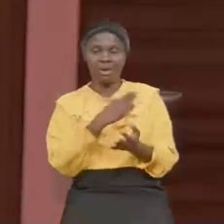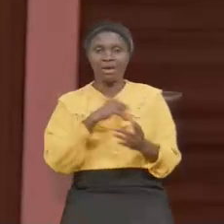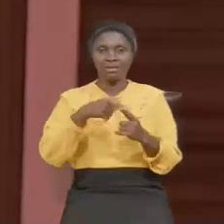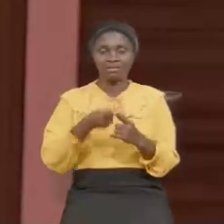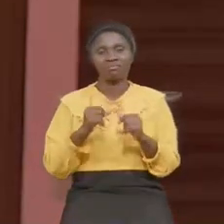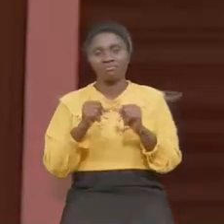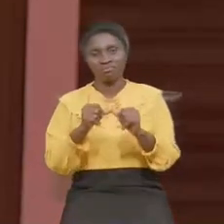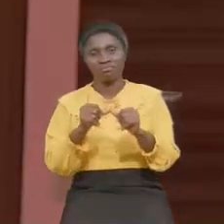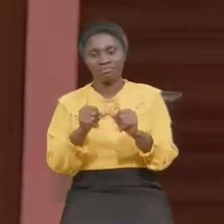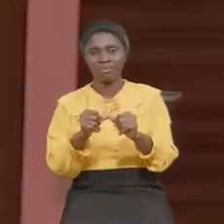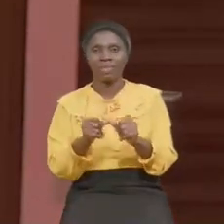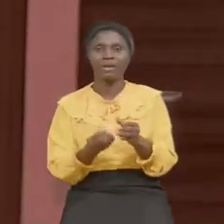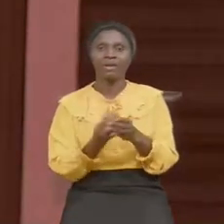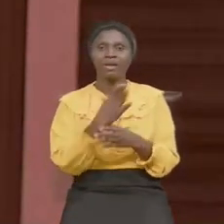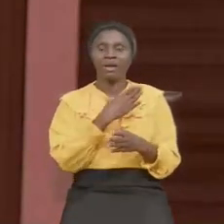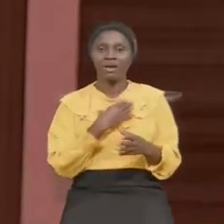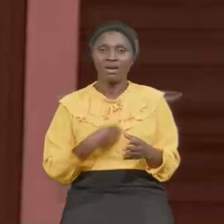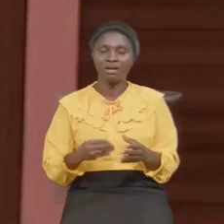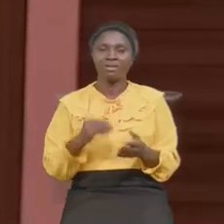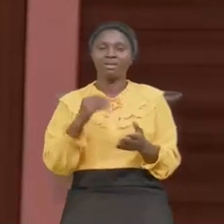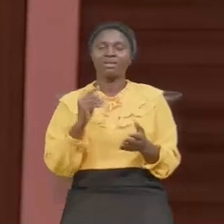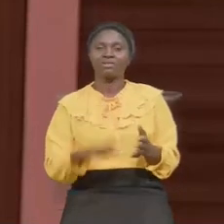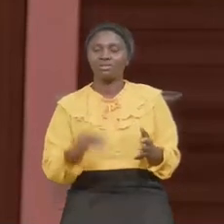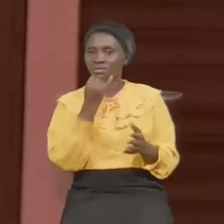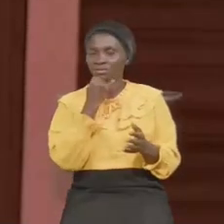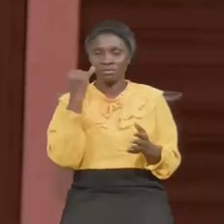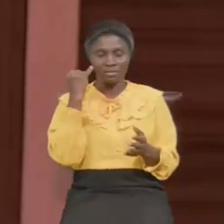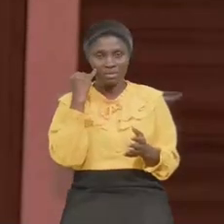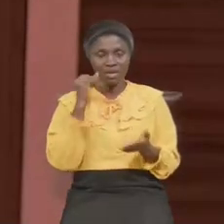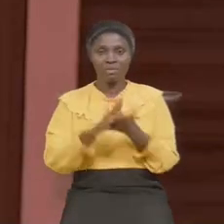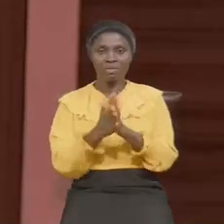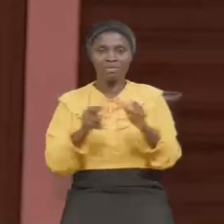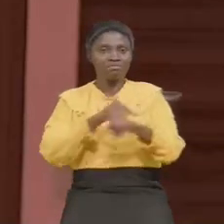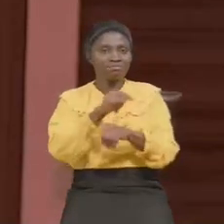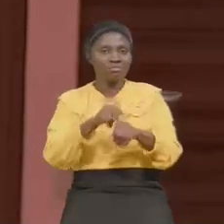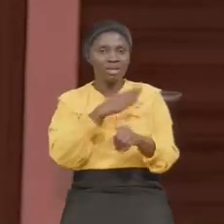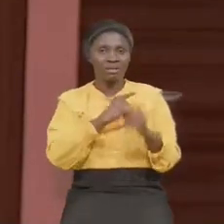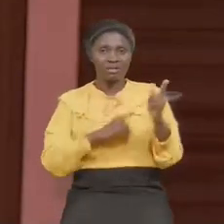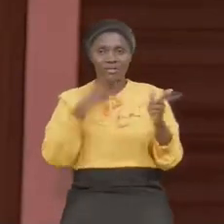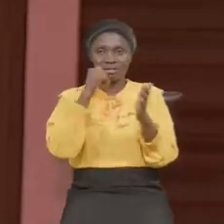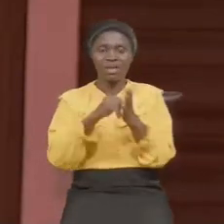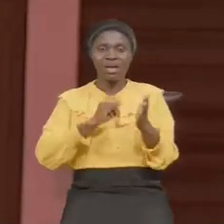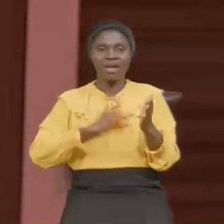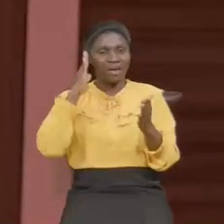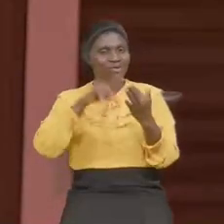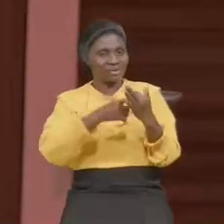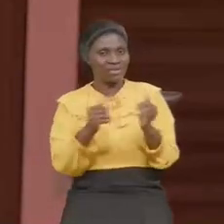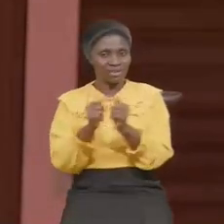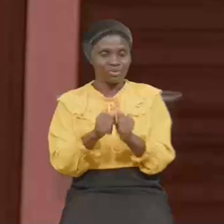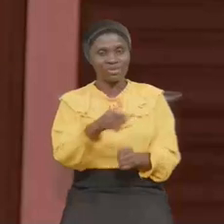d'Israël sont devenus nation. Et le Seigneur dit, je commence avec eux. Il a dit à Pharaon, laisse aller mon